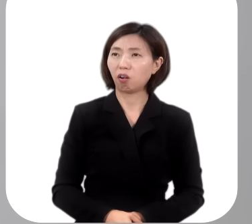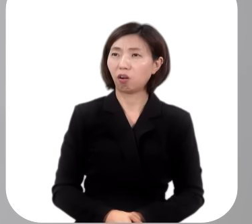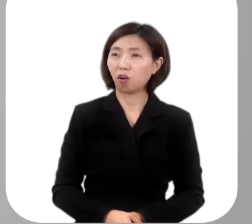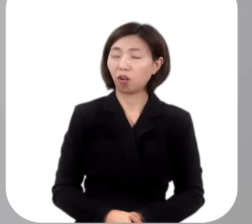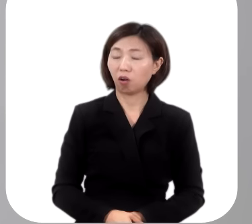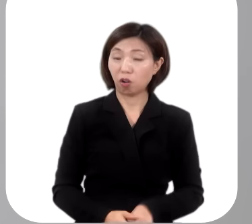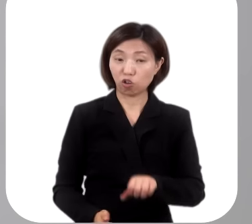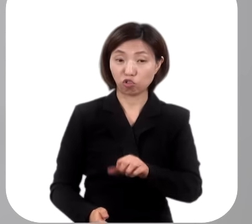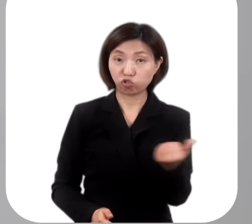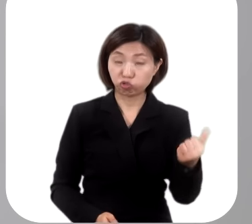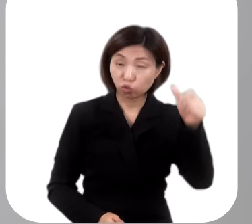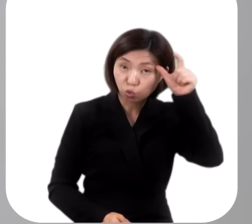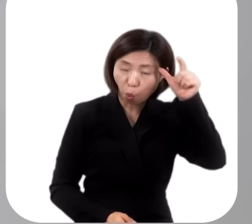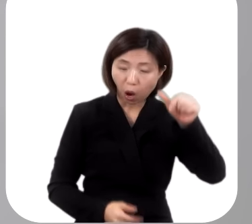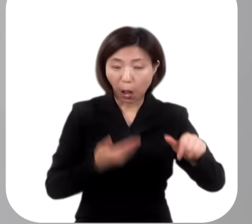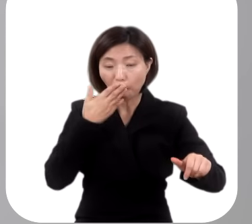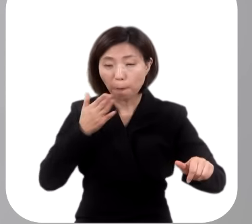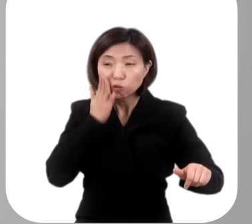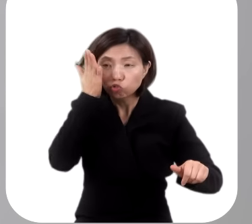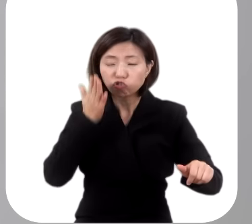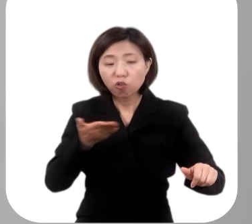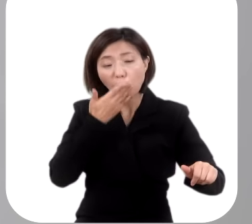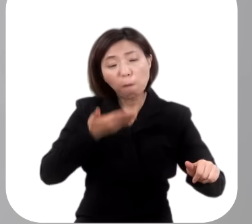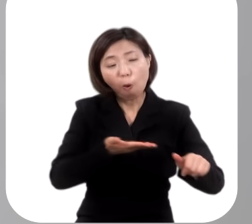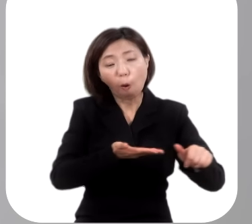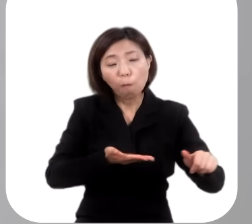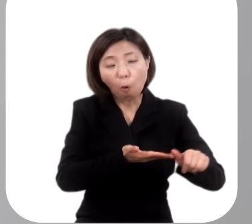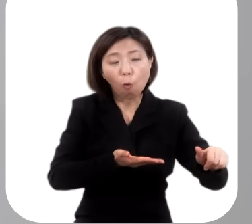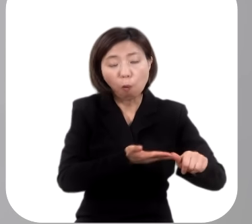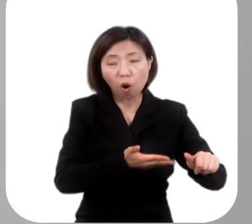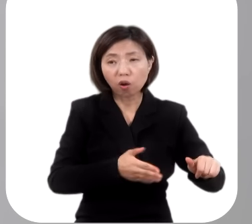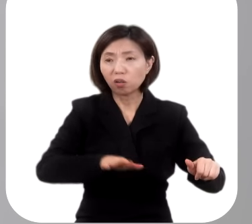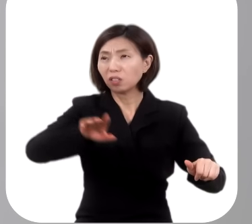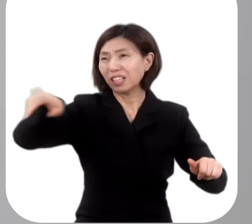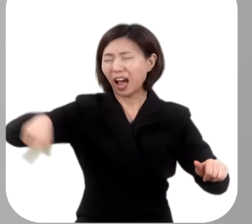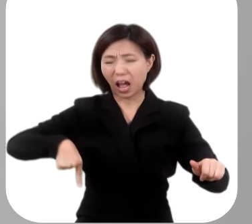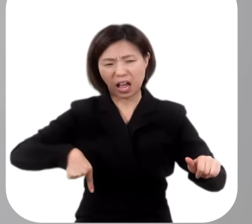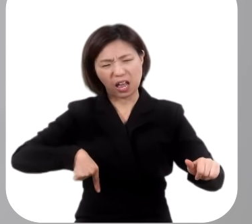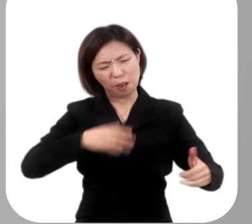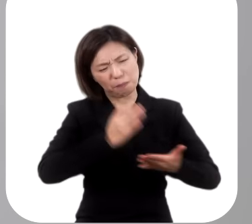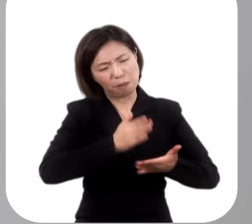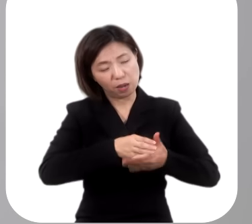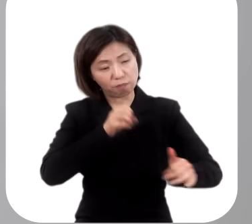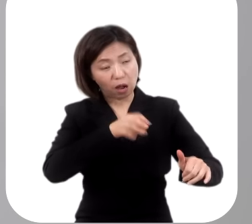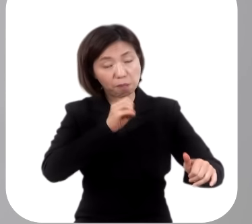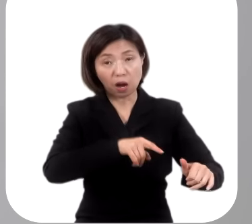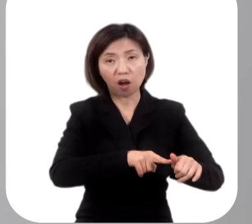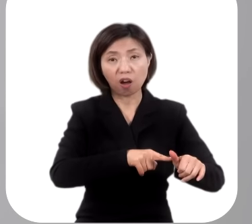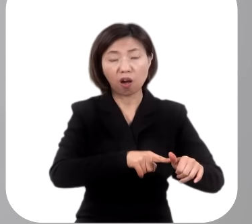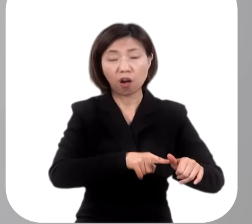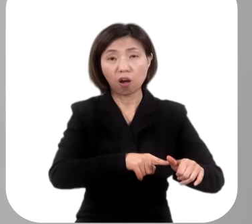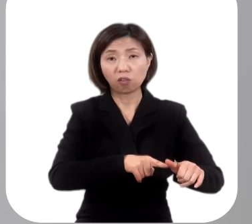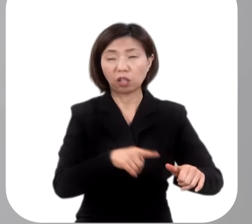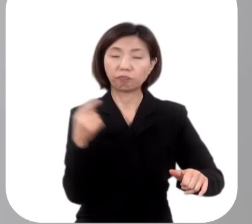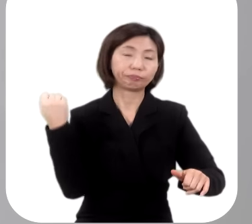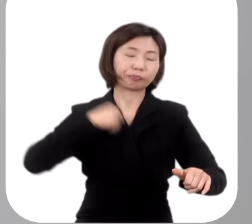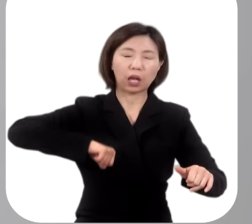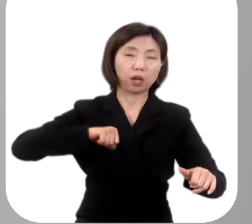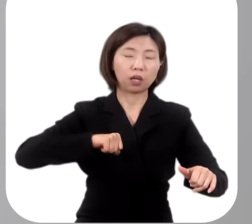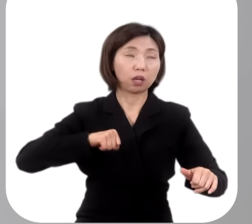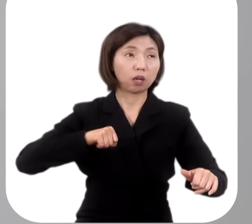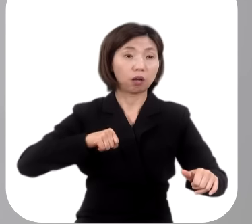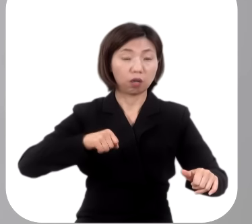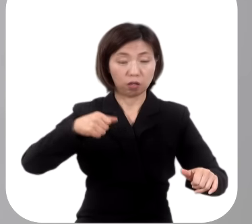어? 죽은 소한테 계속 먹으라고 그래서 사람들이 말려도 안 듣는다. 완전히 미쳤다 이러는